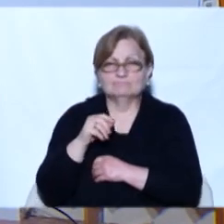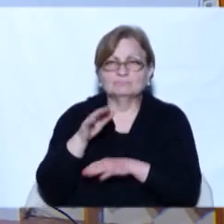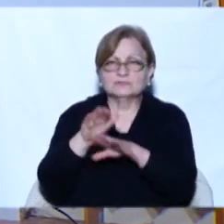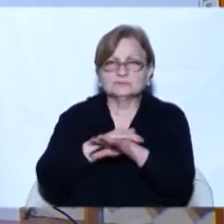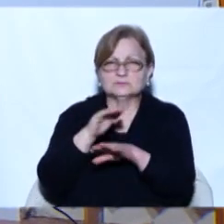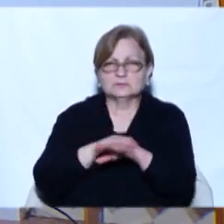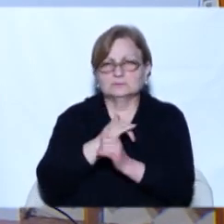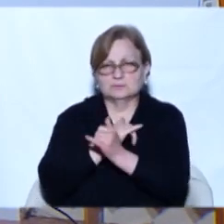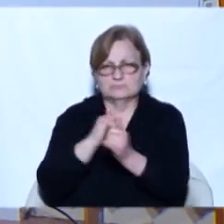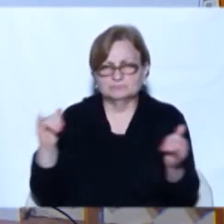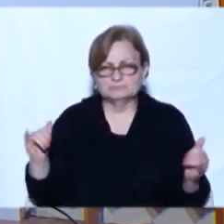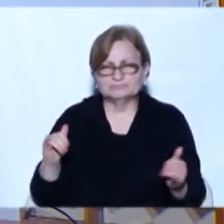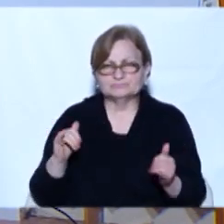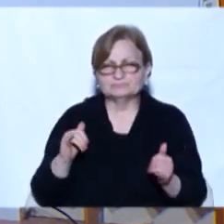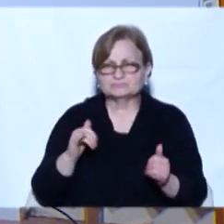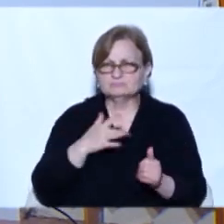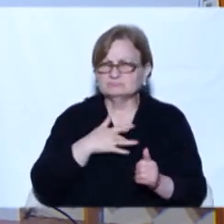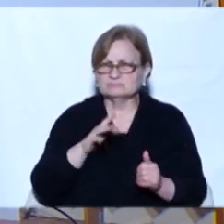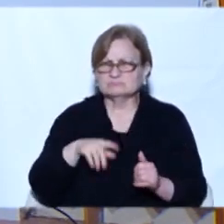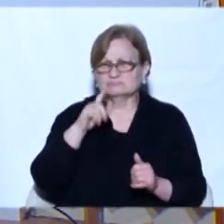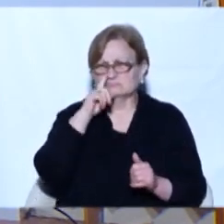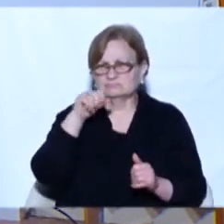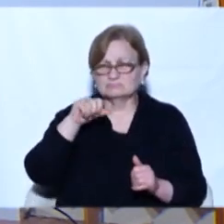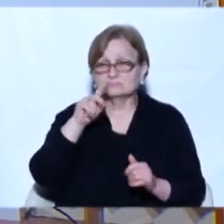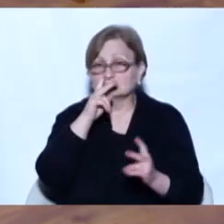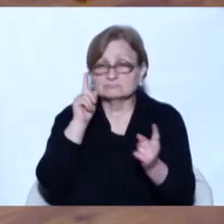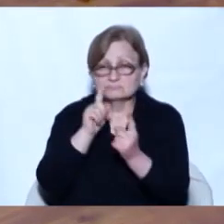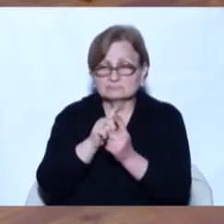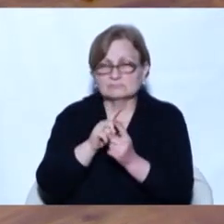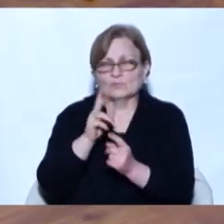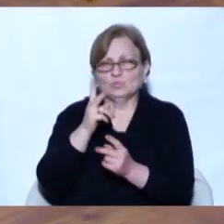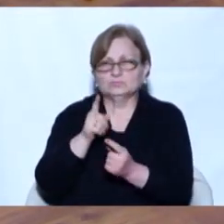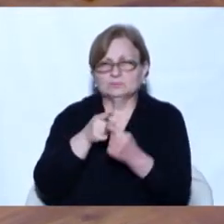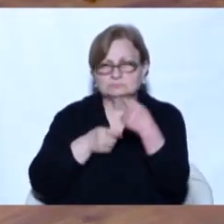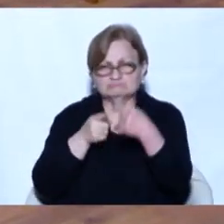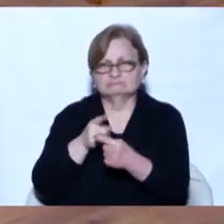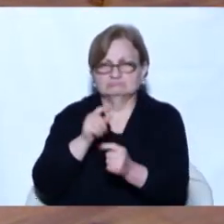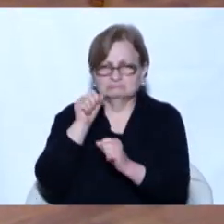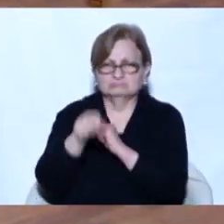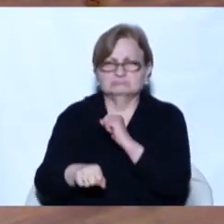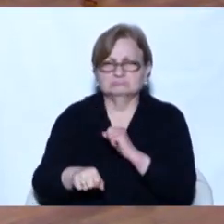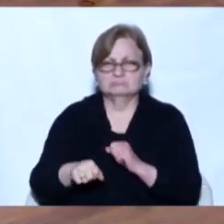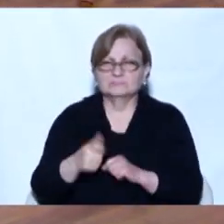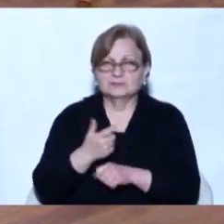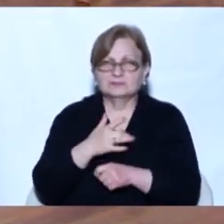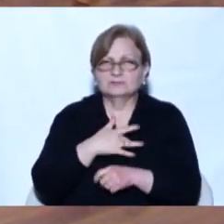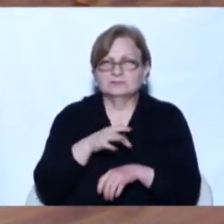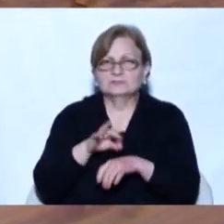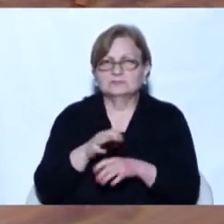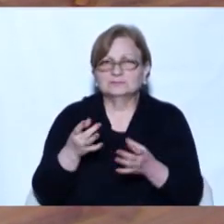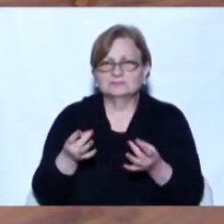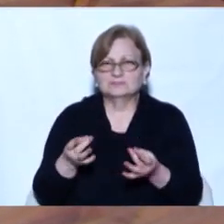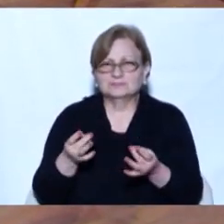სიკეთებ თესოთ. თუ სიავესა და ბოროტებას წავაწყდებით, შევებრძოლოთო. ძალიან გულისამაჩუყებელი და